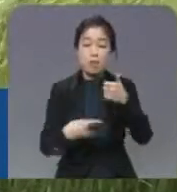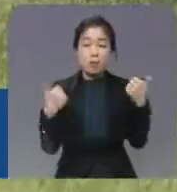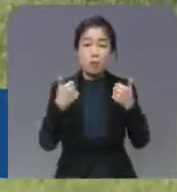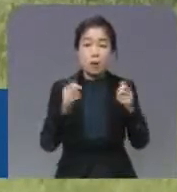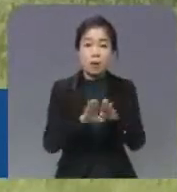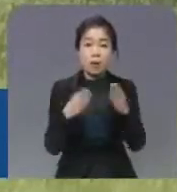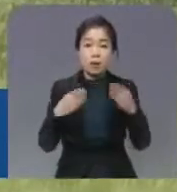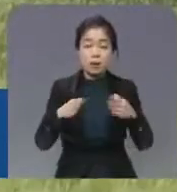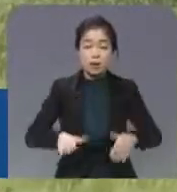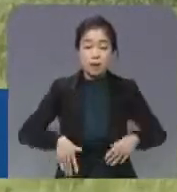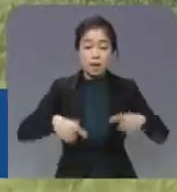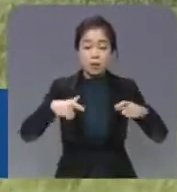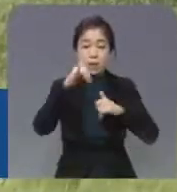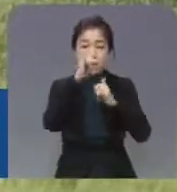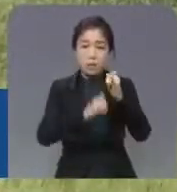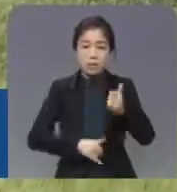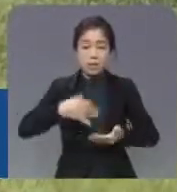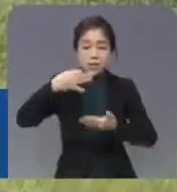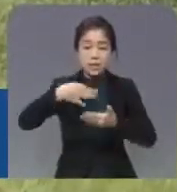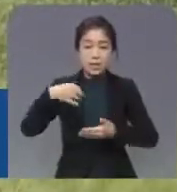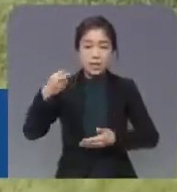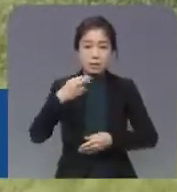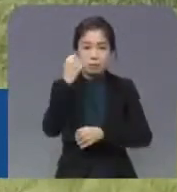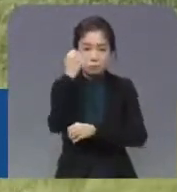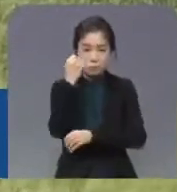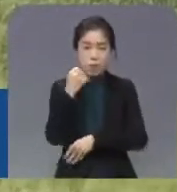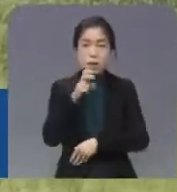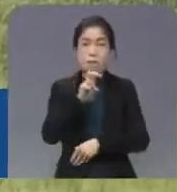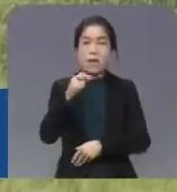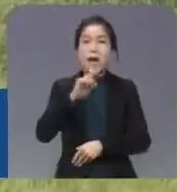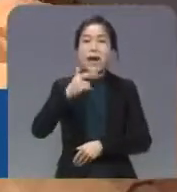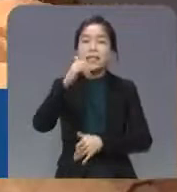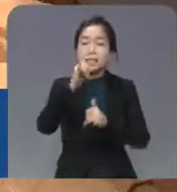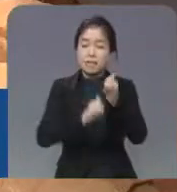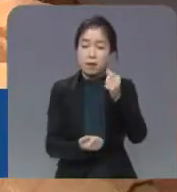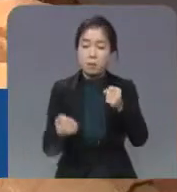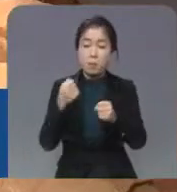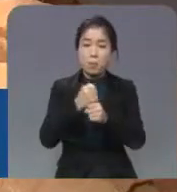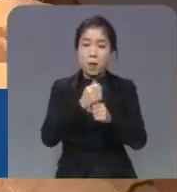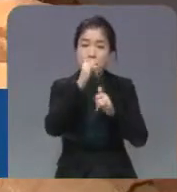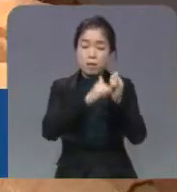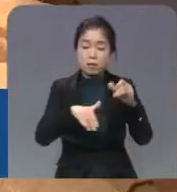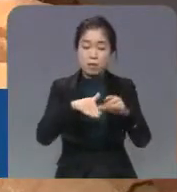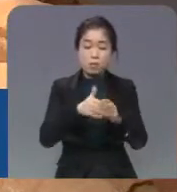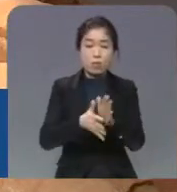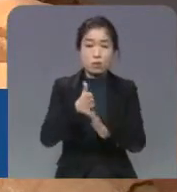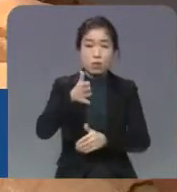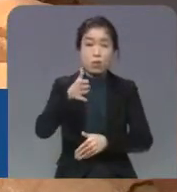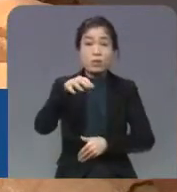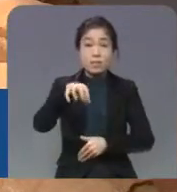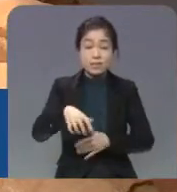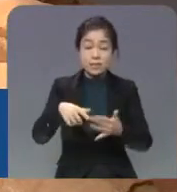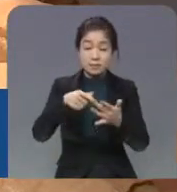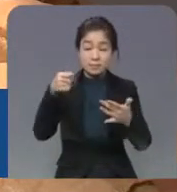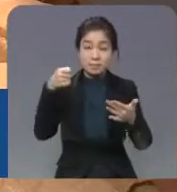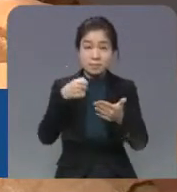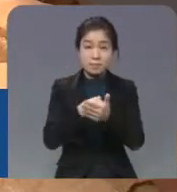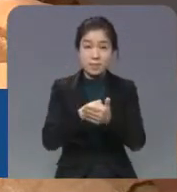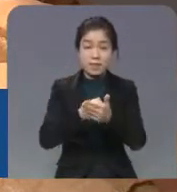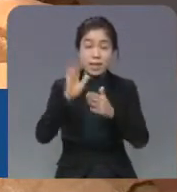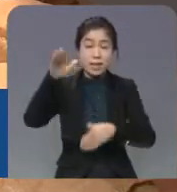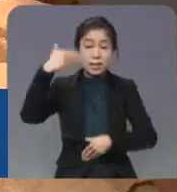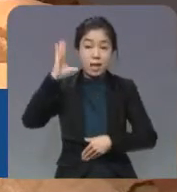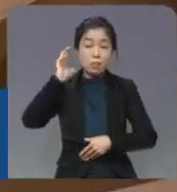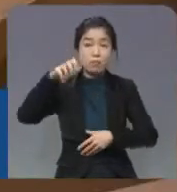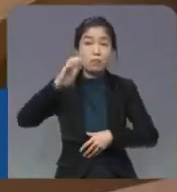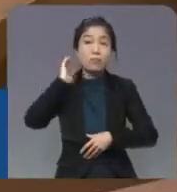열고 남도의 역사적 자산이자 근원인 마흔사의 복원과 역사문화도시 지정이 차기 대선 국정과제로